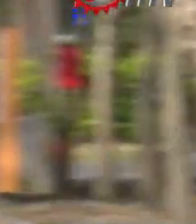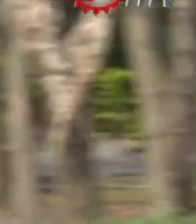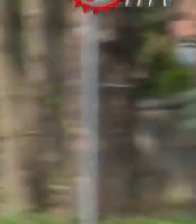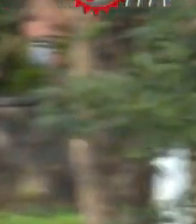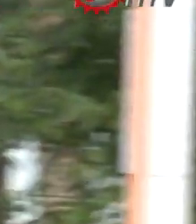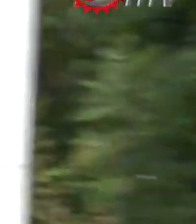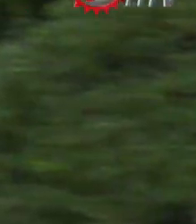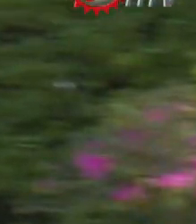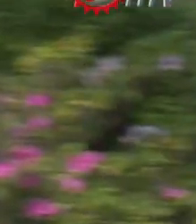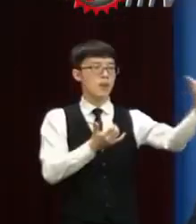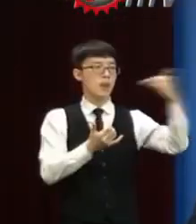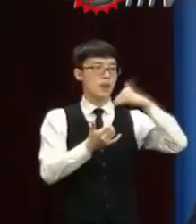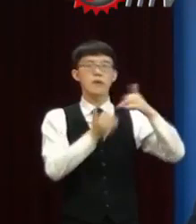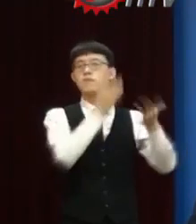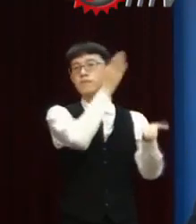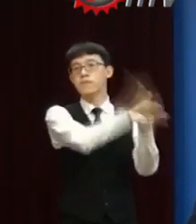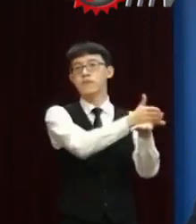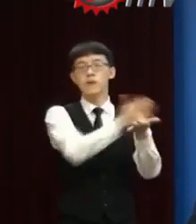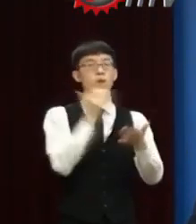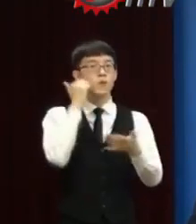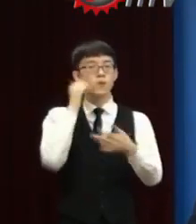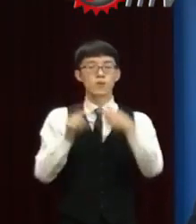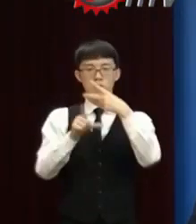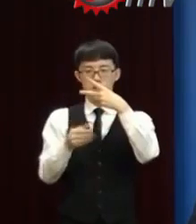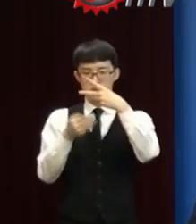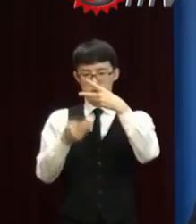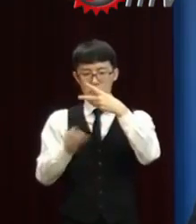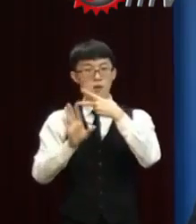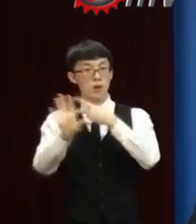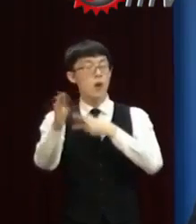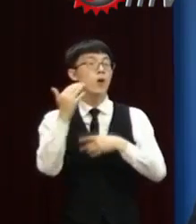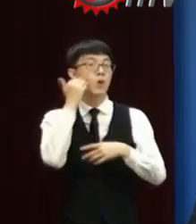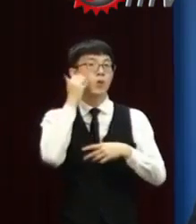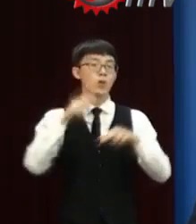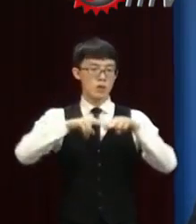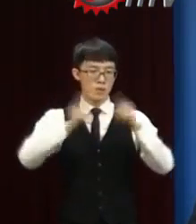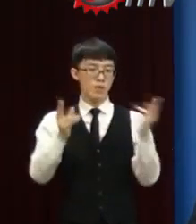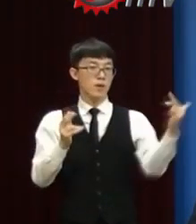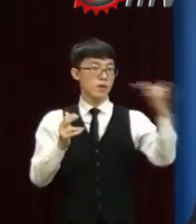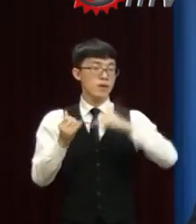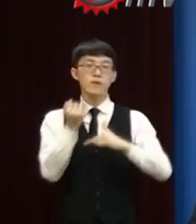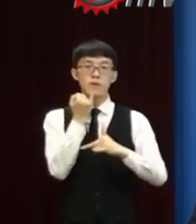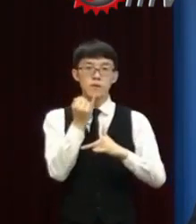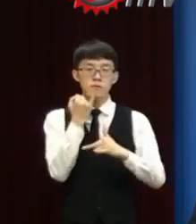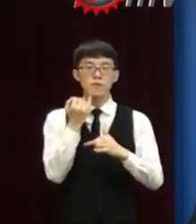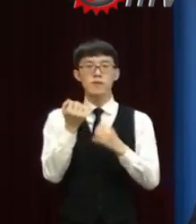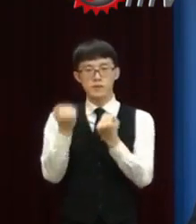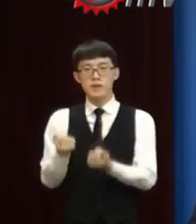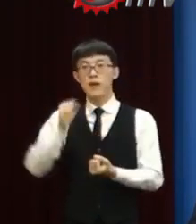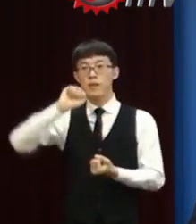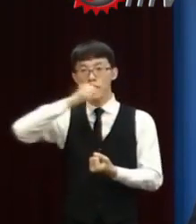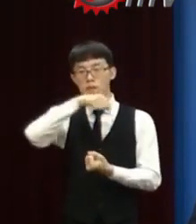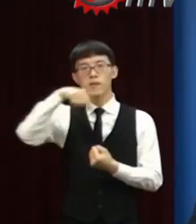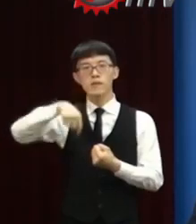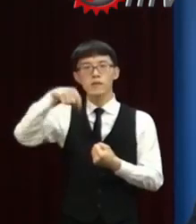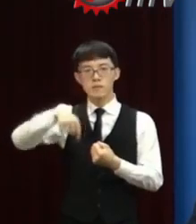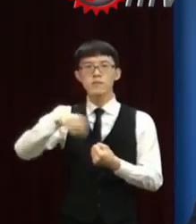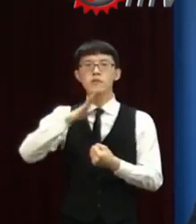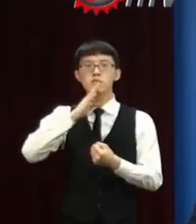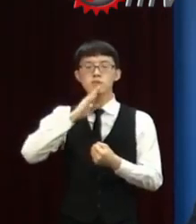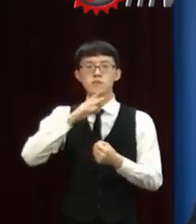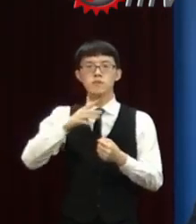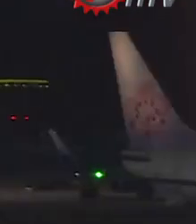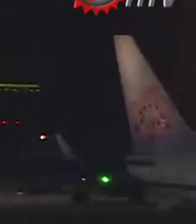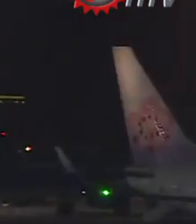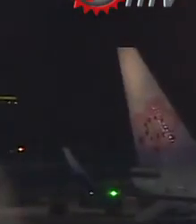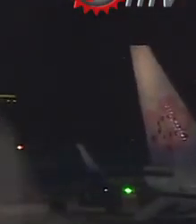来台嘛。那如果是2月9号之后，如果开放的话，他在到了台湾，他是要以集中监测的方